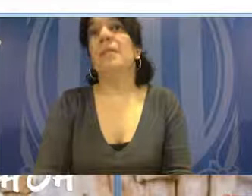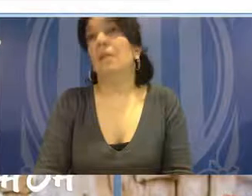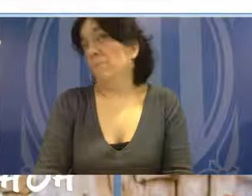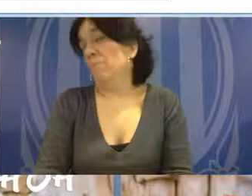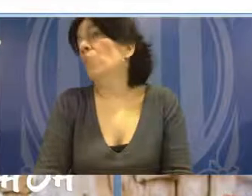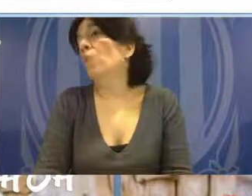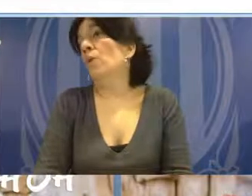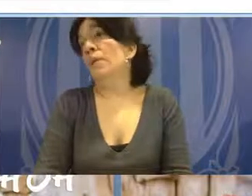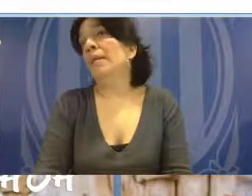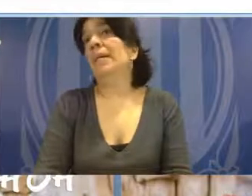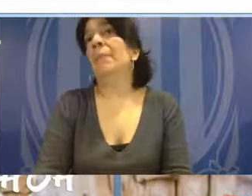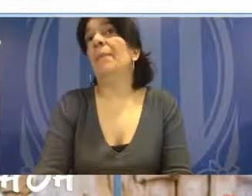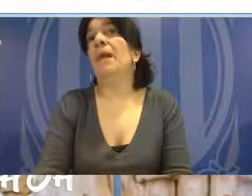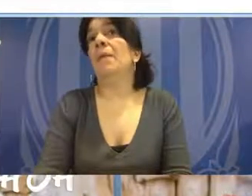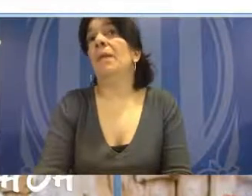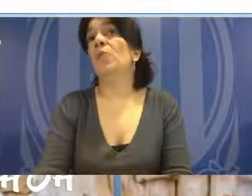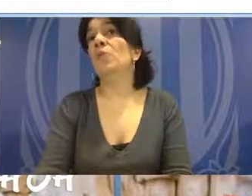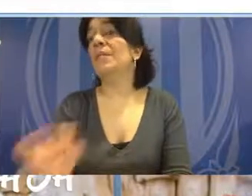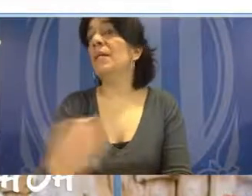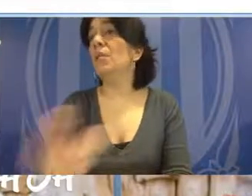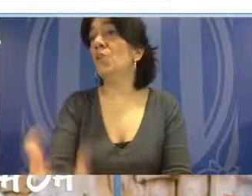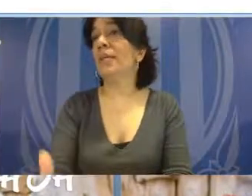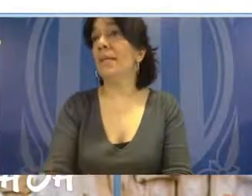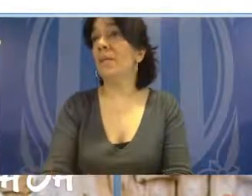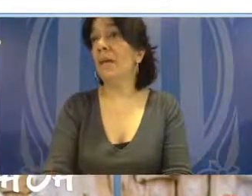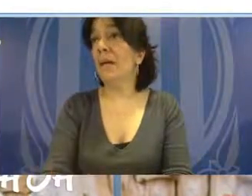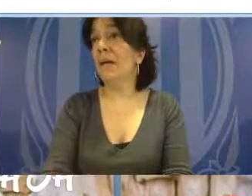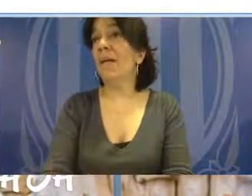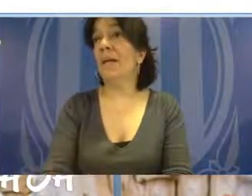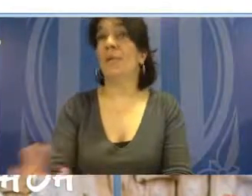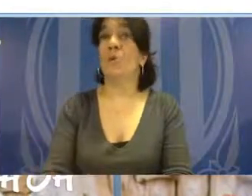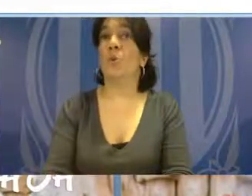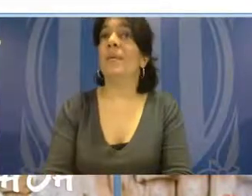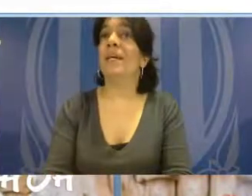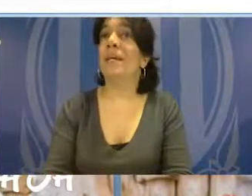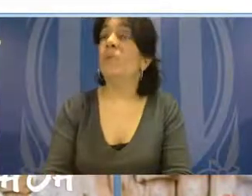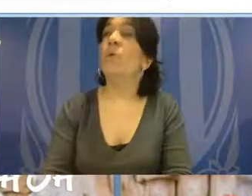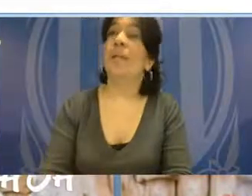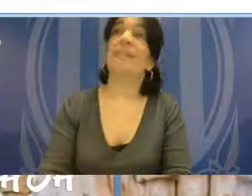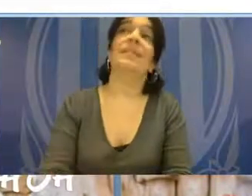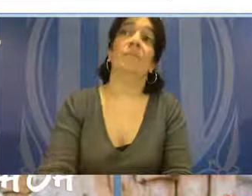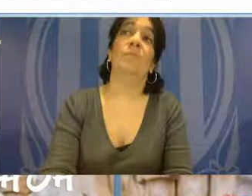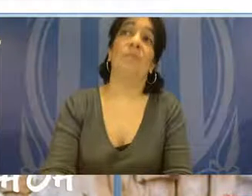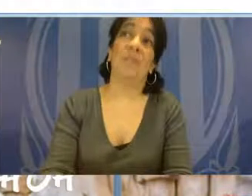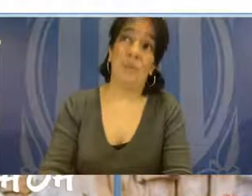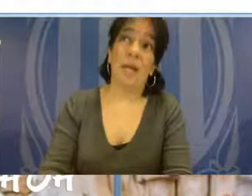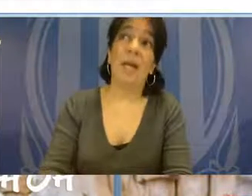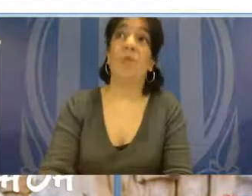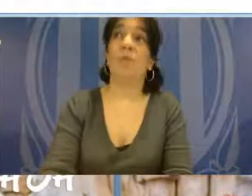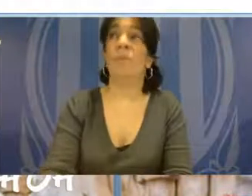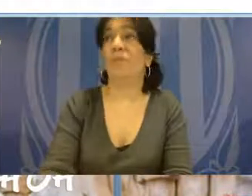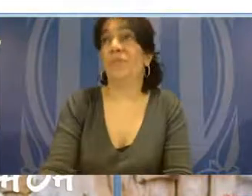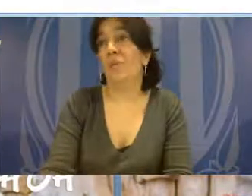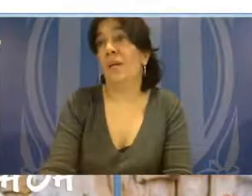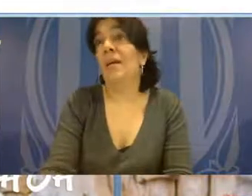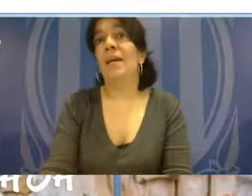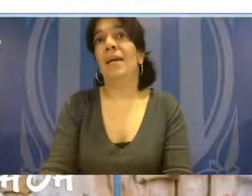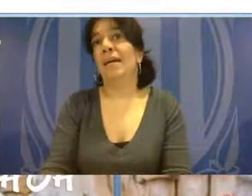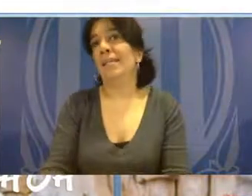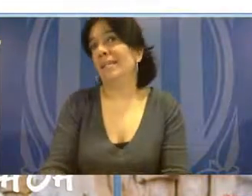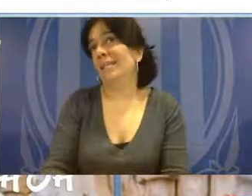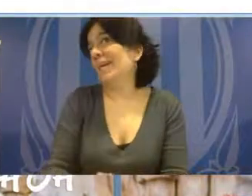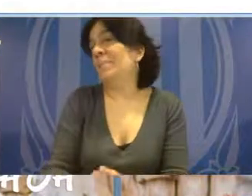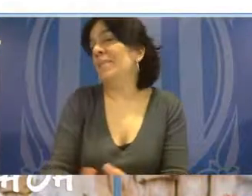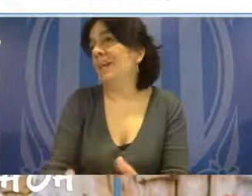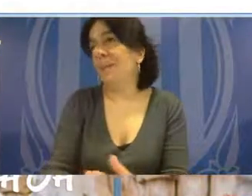Sí, molt. I a part, amb el gruix de seguidors que tenim ara, ens trobem que hi ha molta gent professional o semiprofessional que